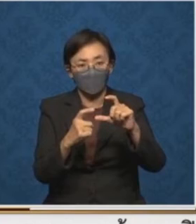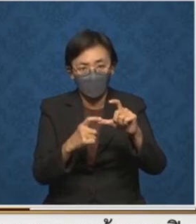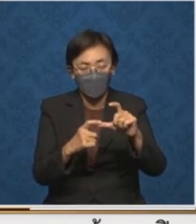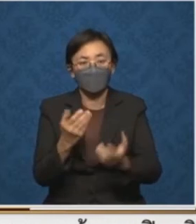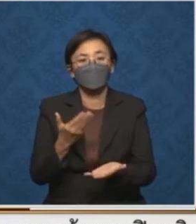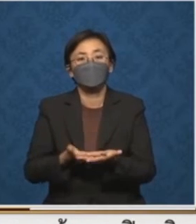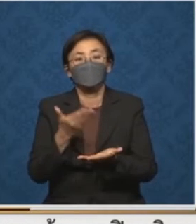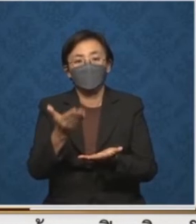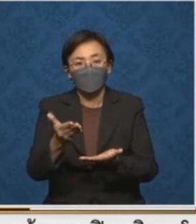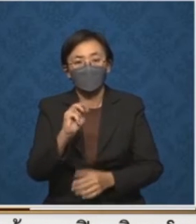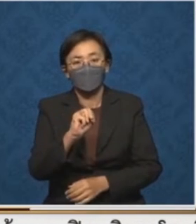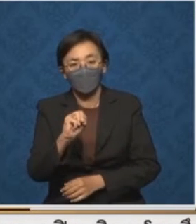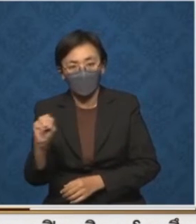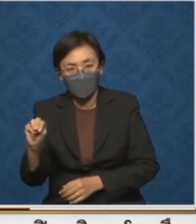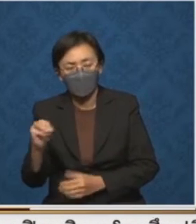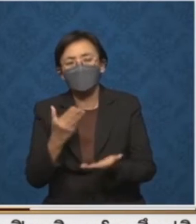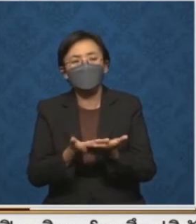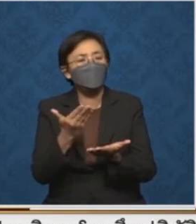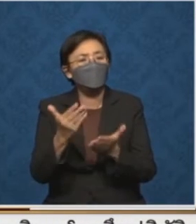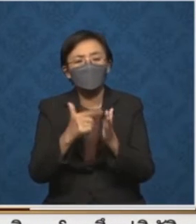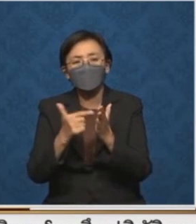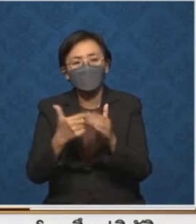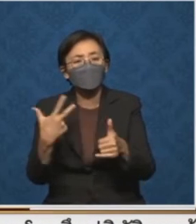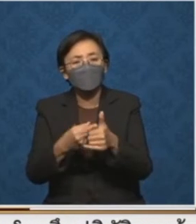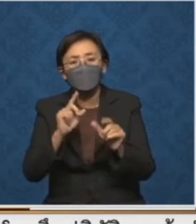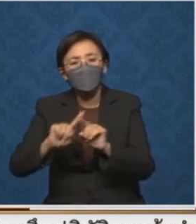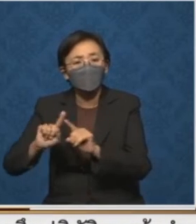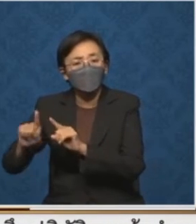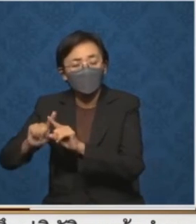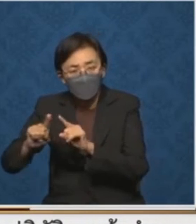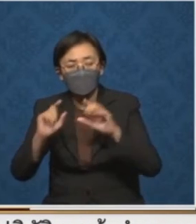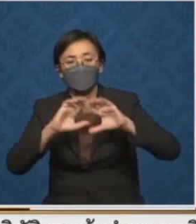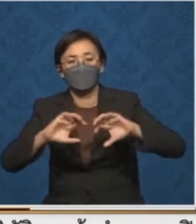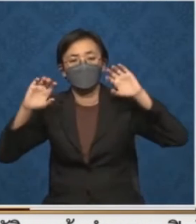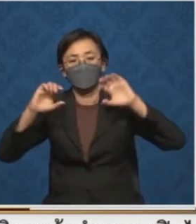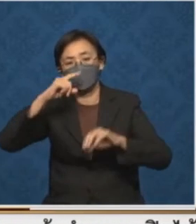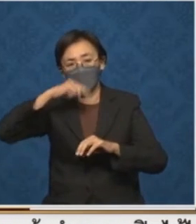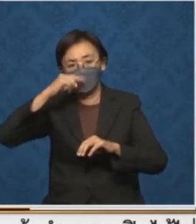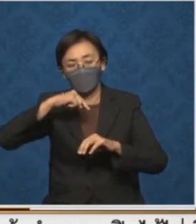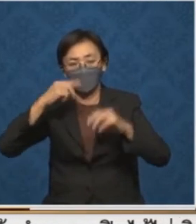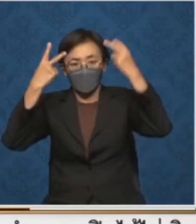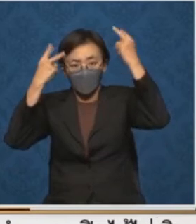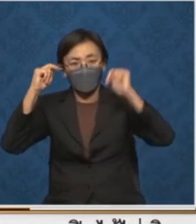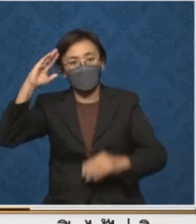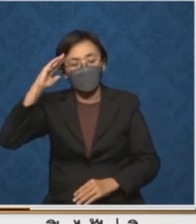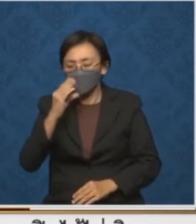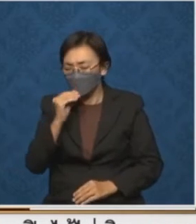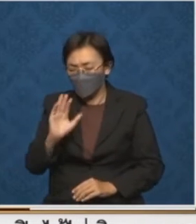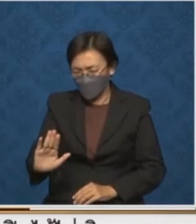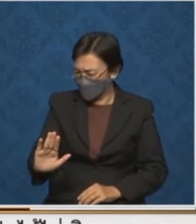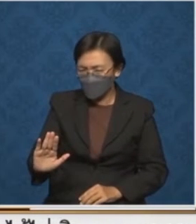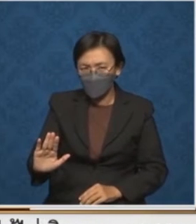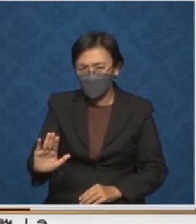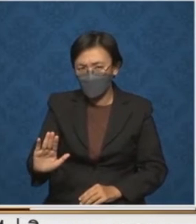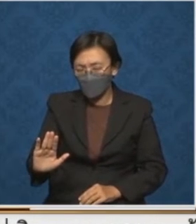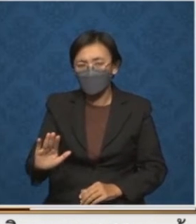ทำไมท่านพูประโยคแรกออกมาจากปากของท่ใยกเลยSinovac ครัและทำไมรัฐบาลจนจึงฉ